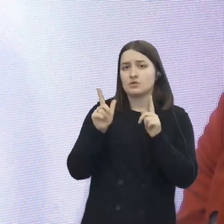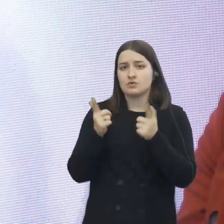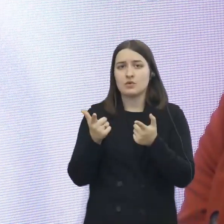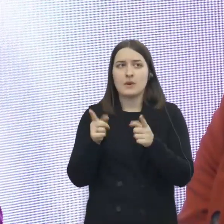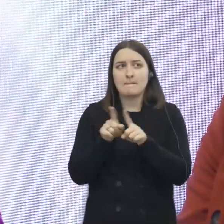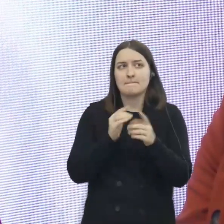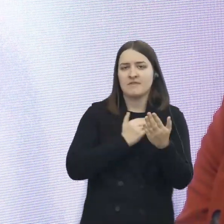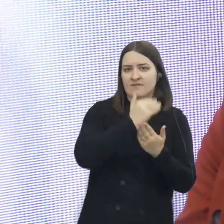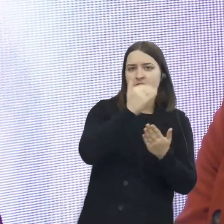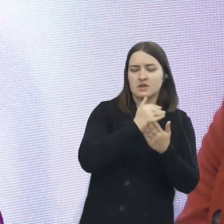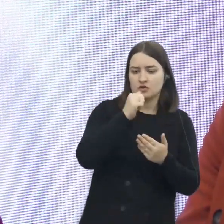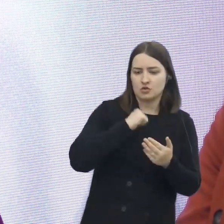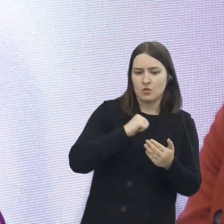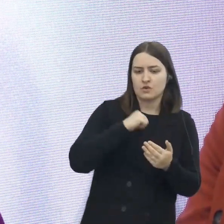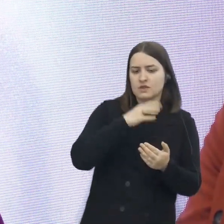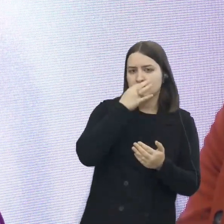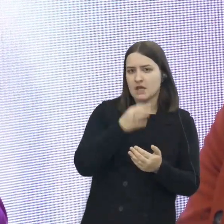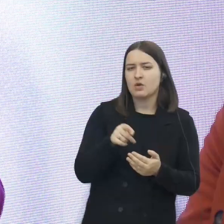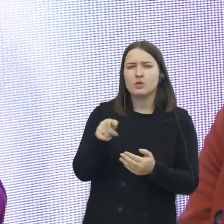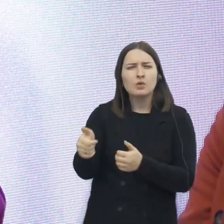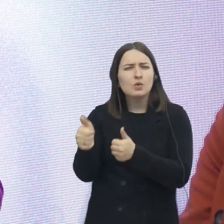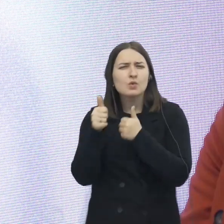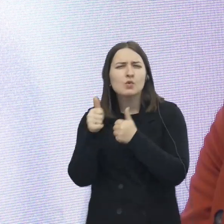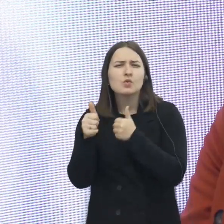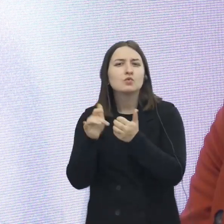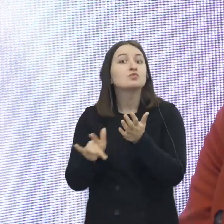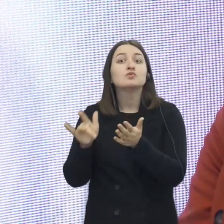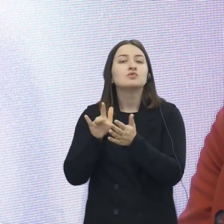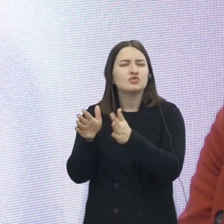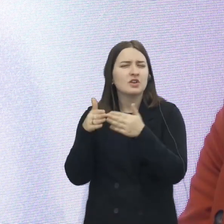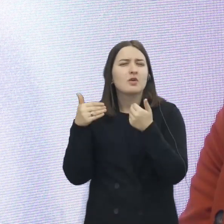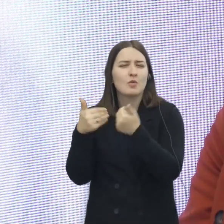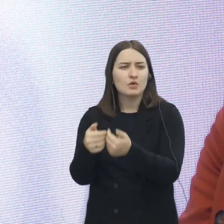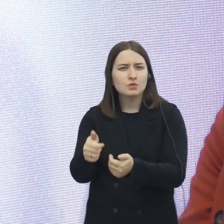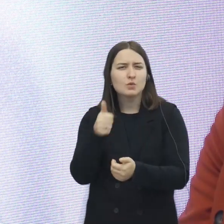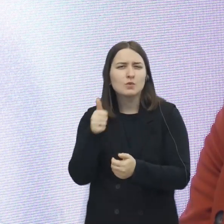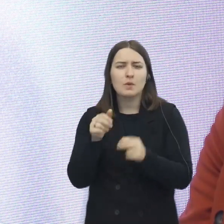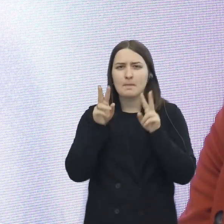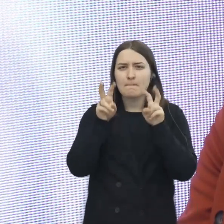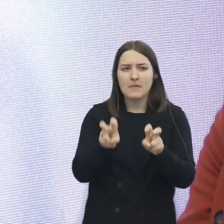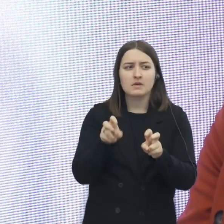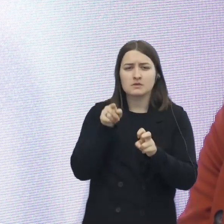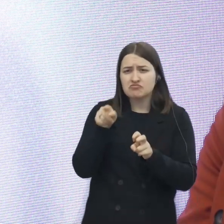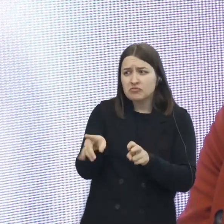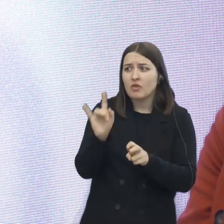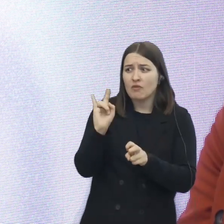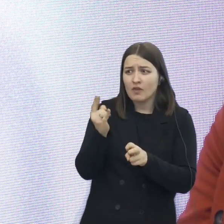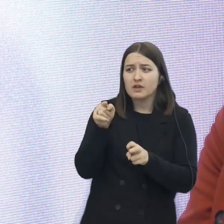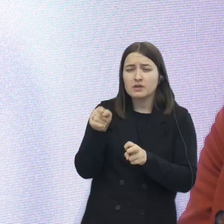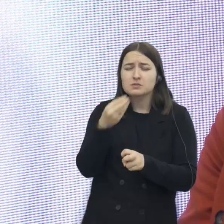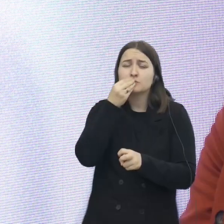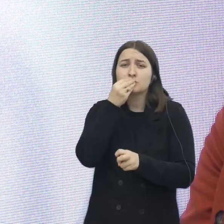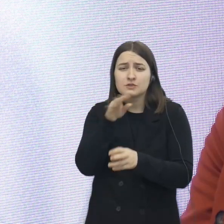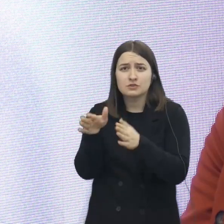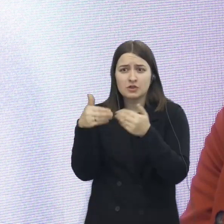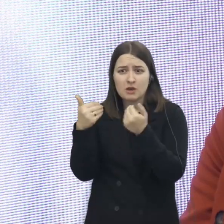žmonės įgarsina labai geros šeimos. Nu, aš vėl dedu į tas tokias kabutes, sako, taigi čia tokios geros šeimos, vat ir taip